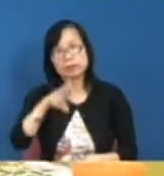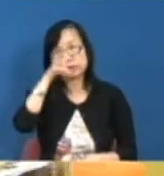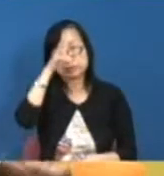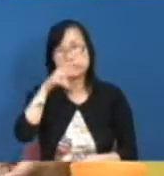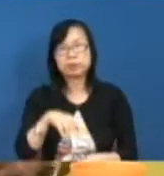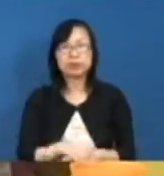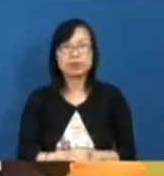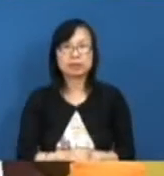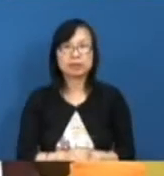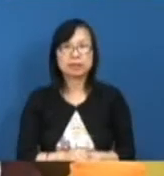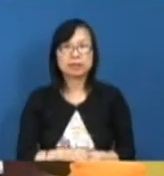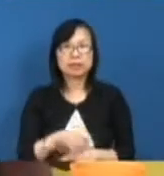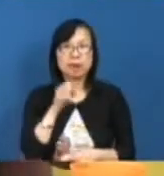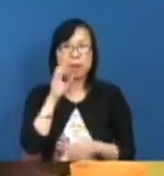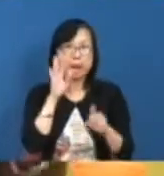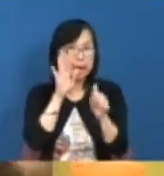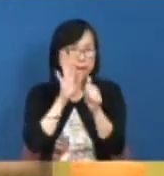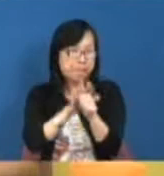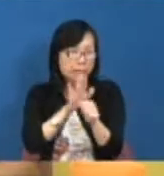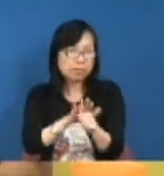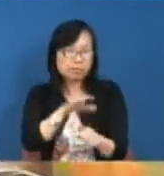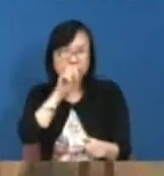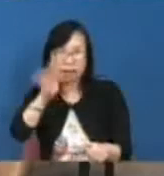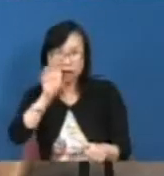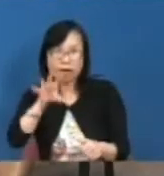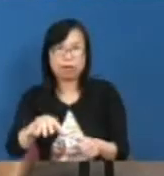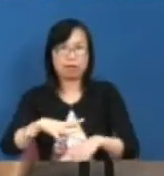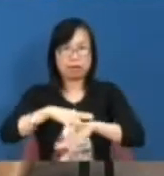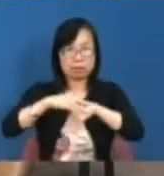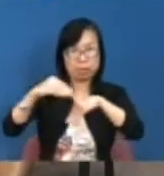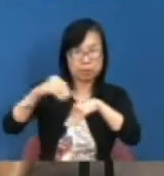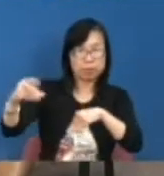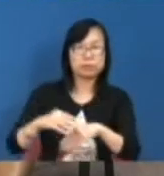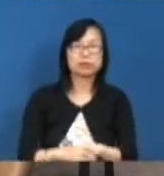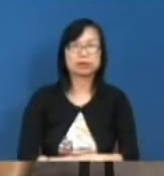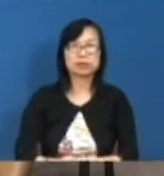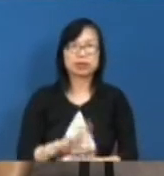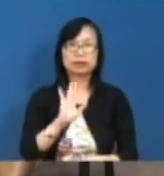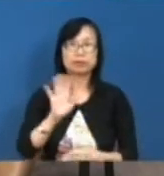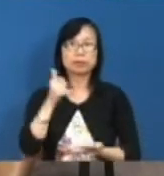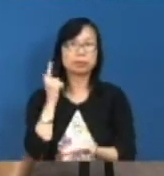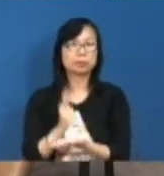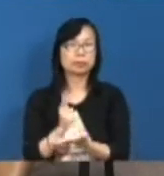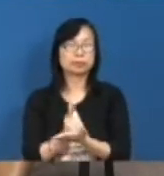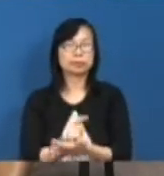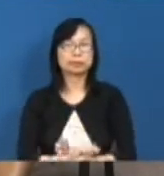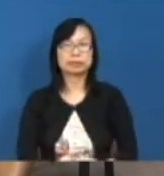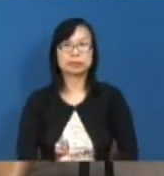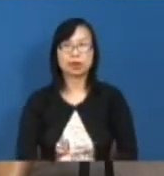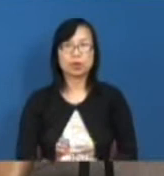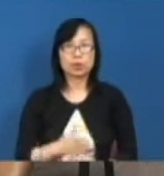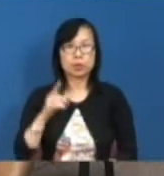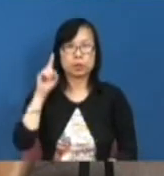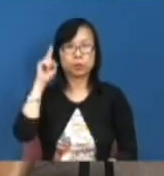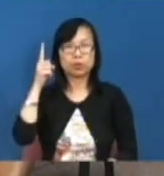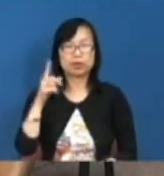就是幫下手罵下我， 小萬達幫我， 很簡單。其實這個都不是很重要的。那我當日我就